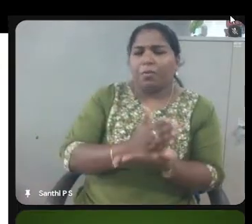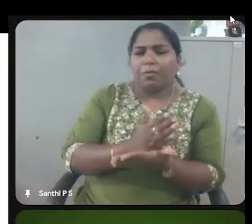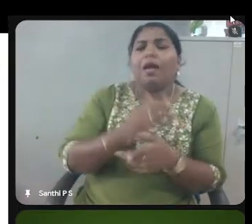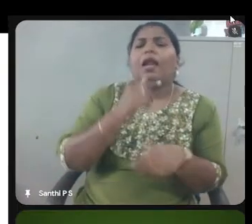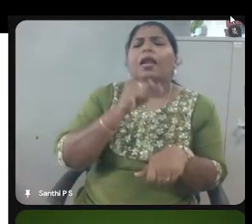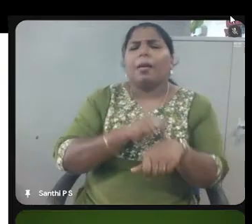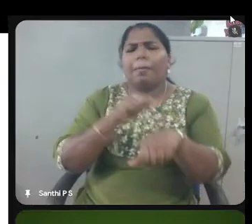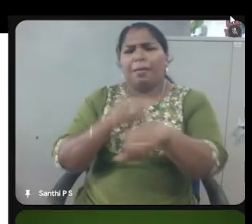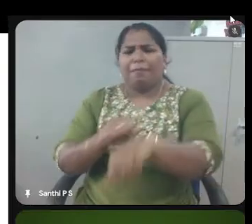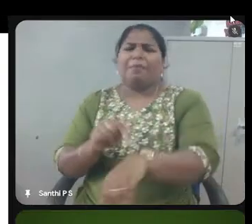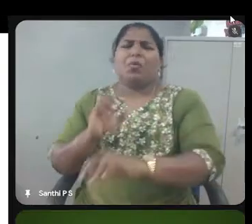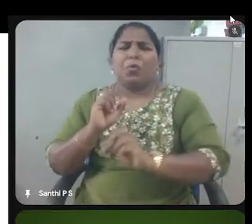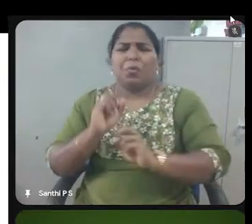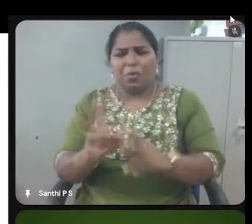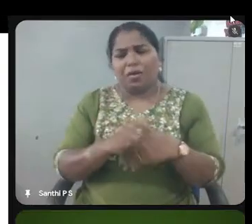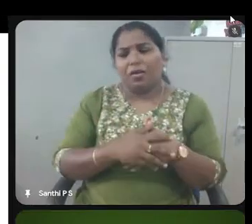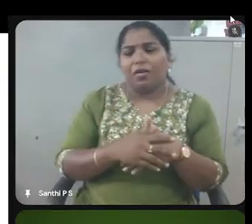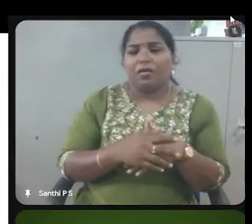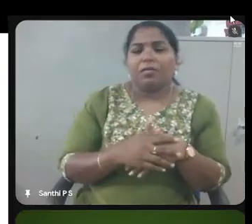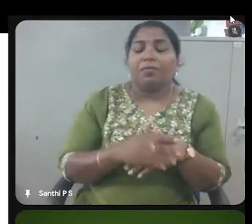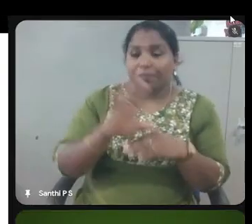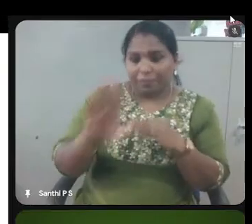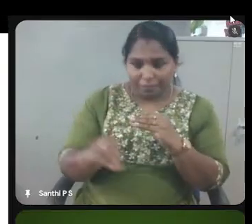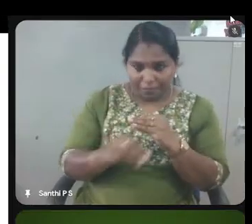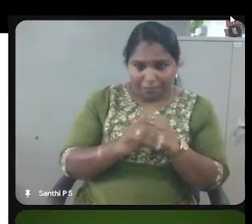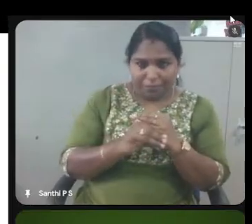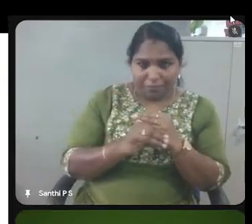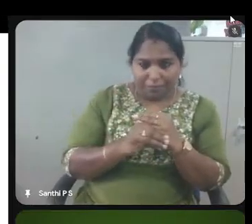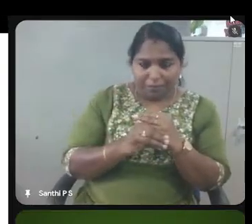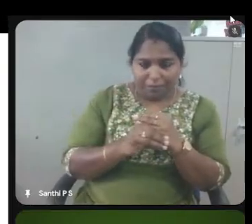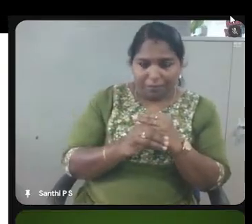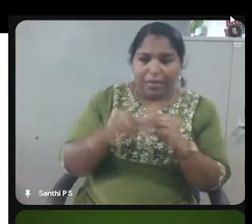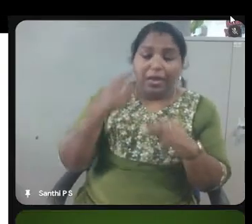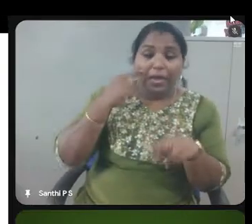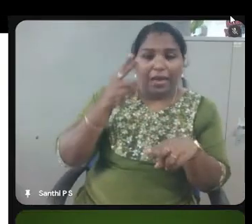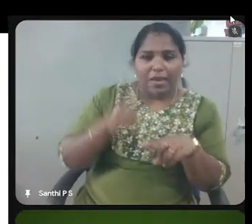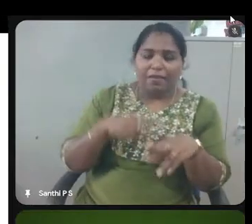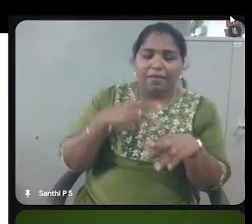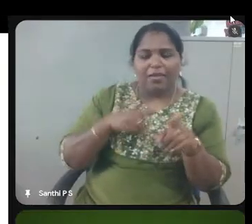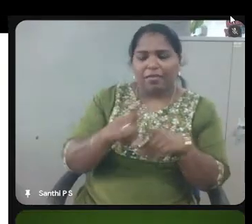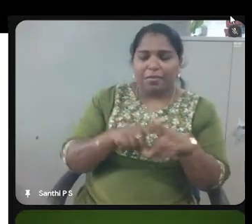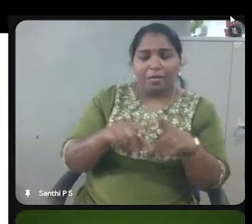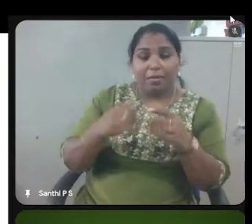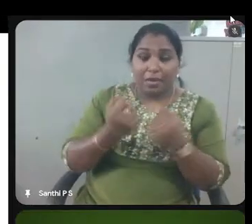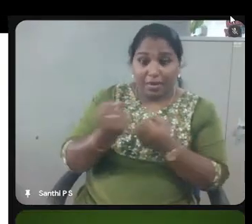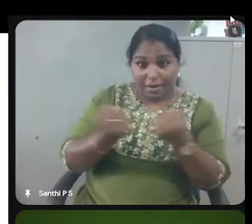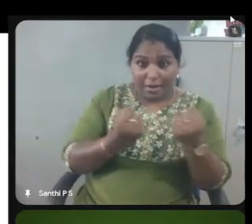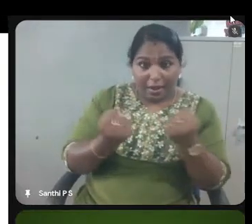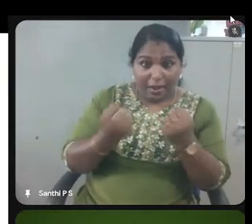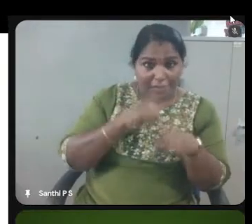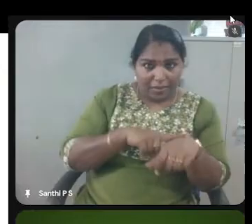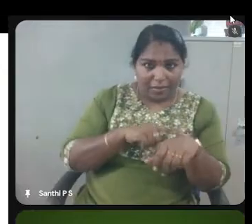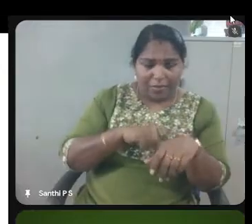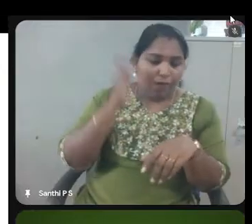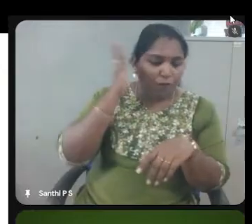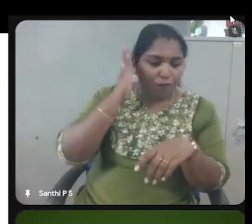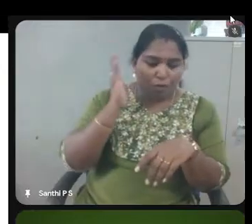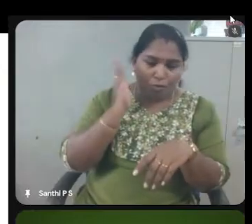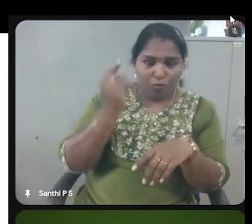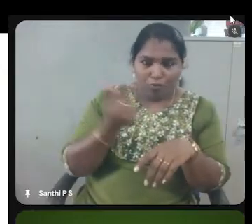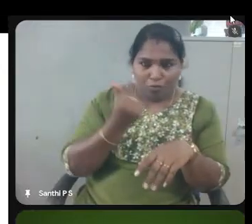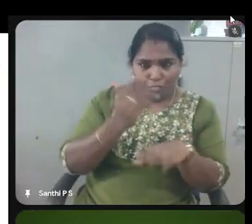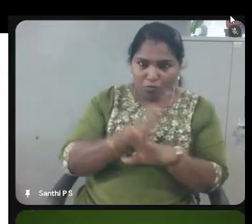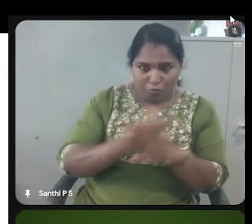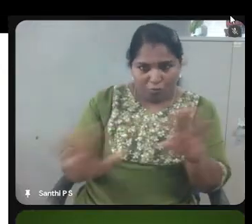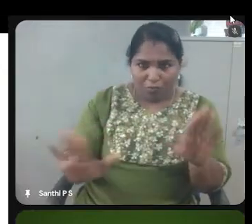മേ ബി ഒരു കാര്യം കൂടെ ആഡ് ചെയ്യാം. നമ്മളിപ്പോ ഡ്രൈവ് ചെയ്യുമ്പോൾ നമ്മള് ഫോൺ എടുക്കരുത് അങ്ങനെ